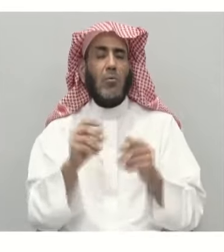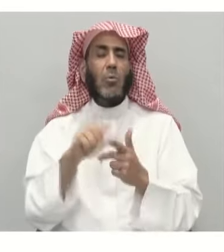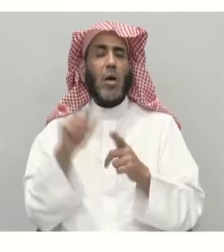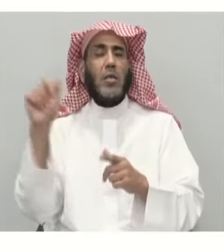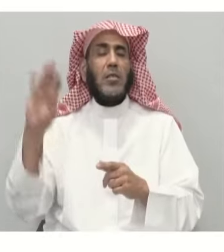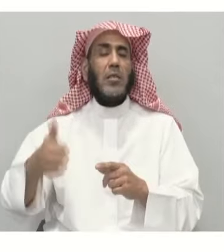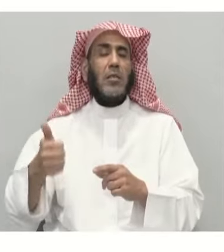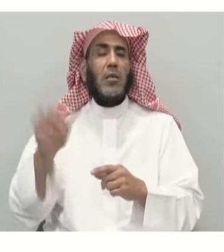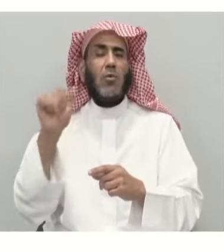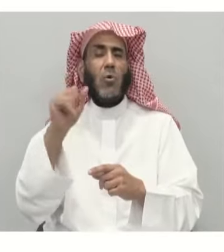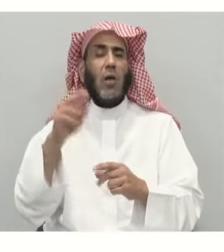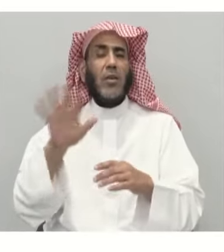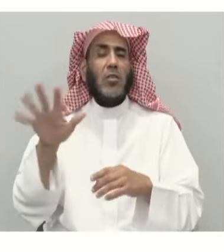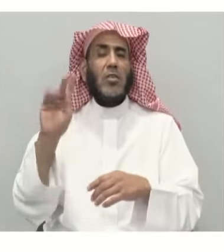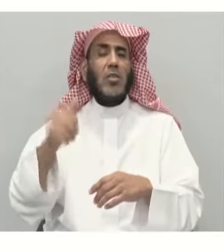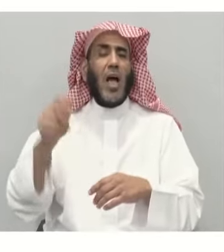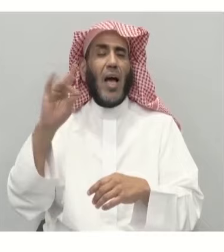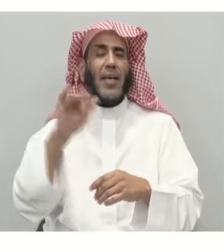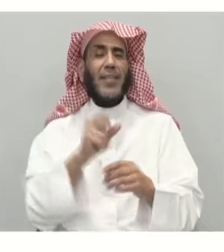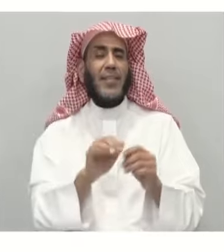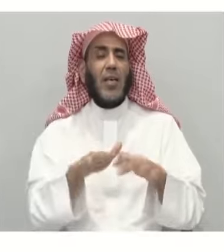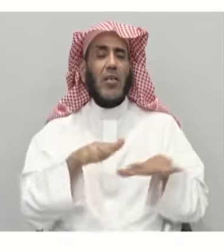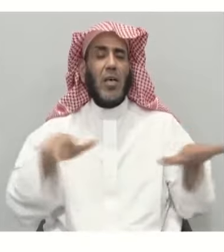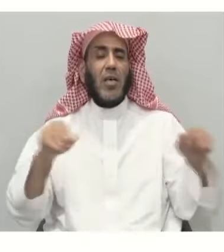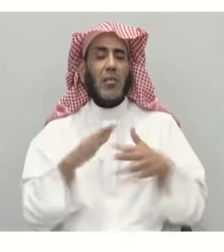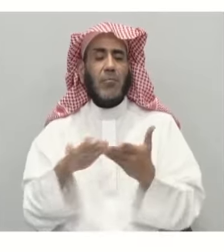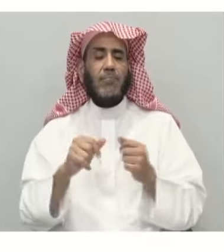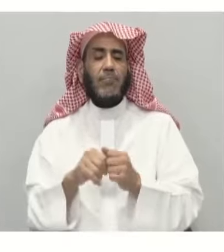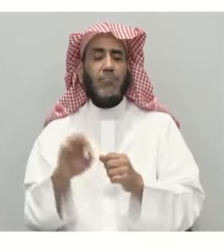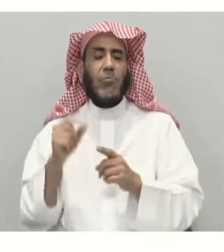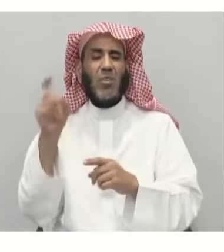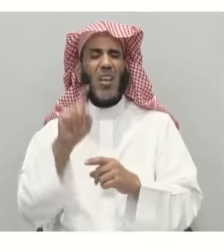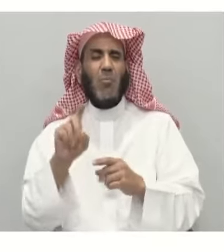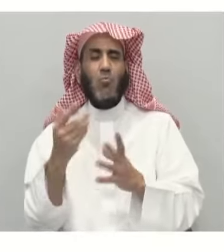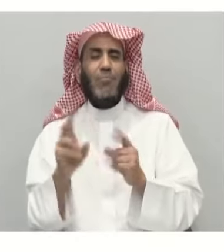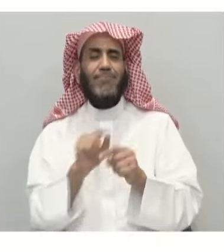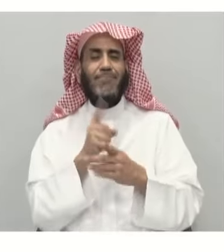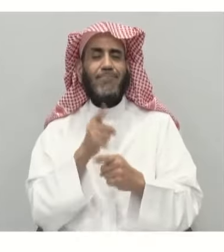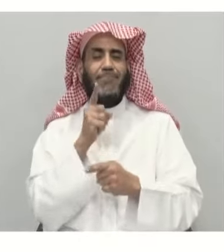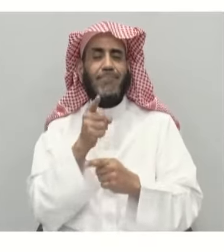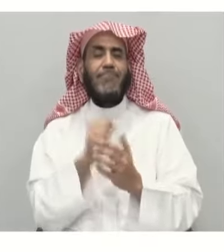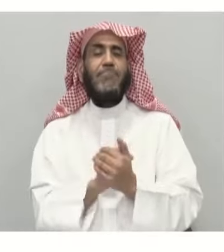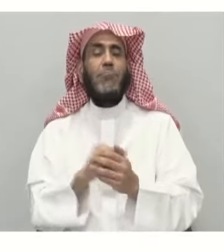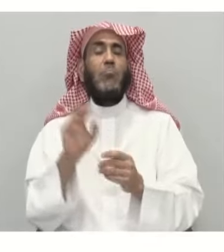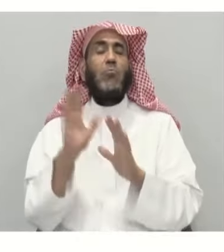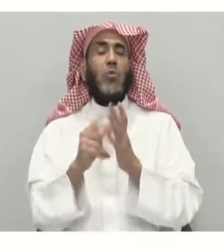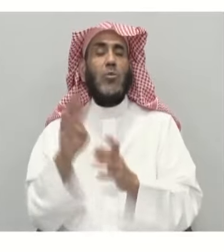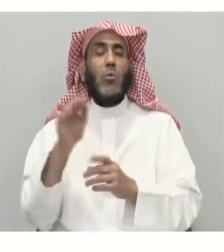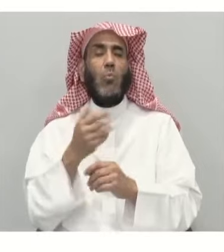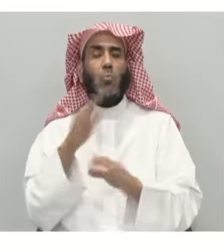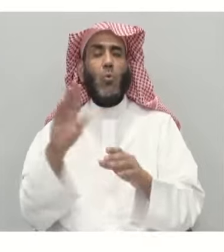وشاطئ اشرت بعلامه الاستفهام هنا في الفقره الرابعه الخامسه او الفقره الرابعه في المجموعه ب